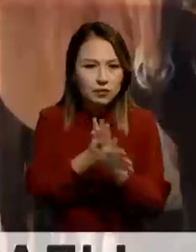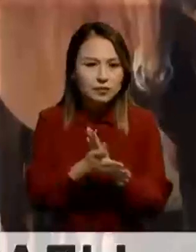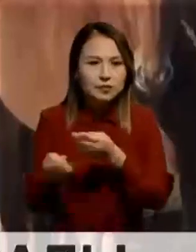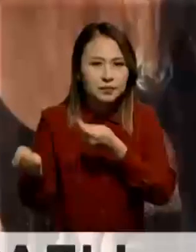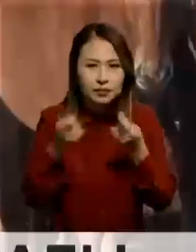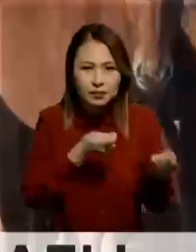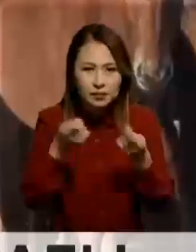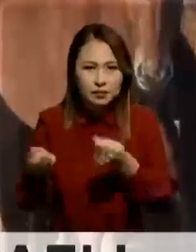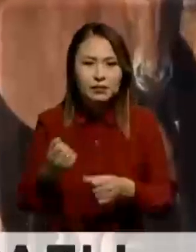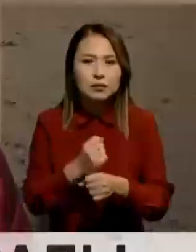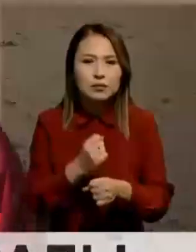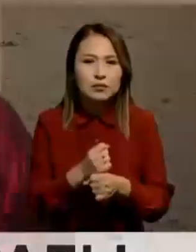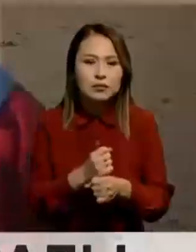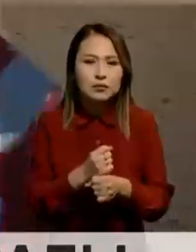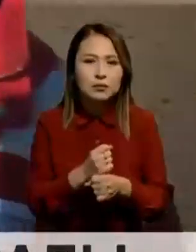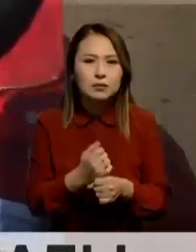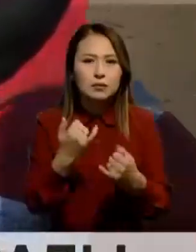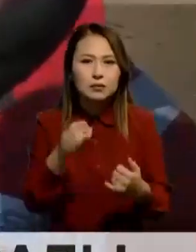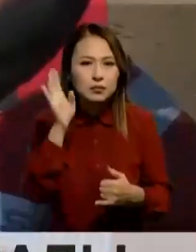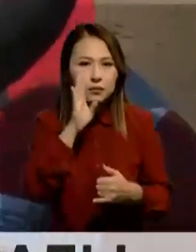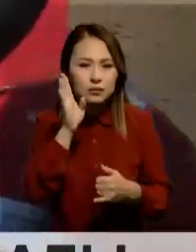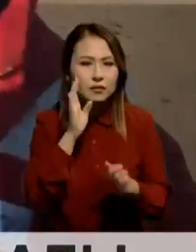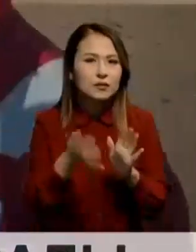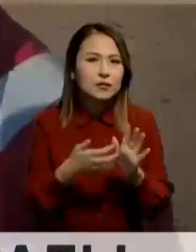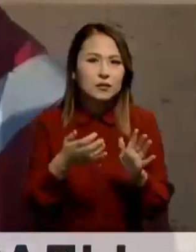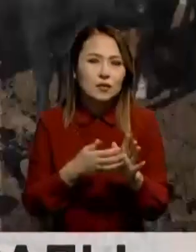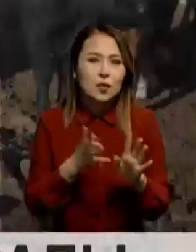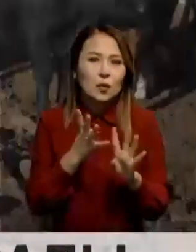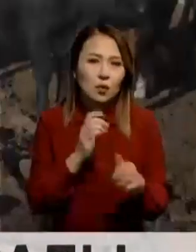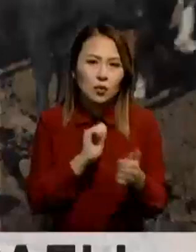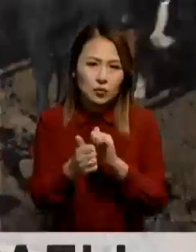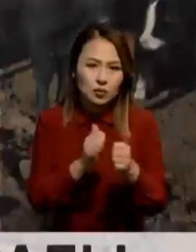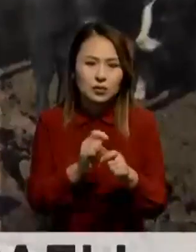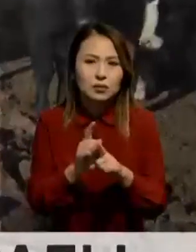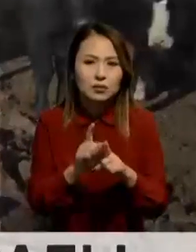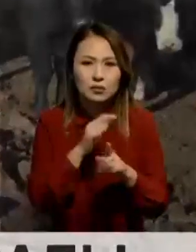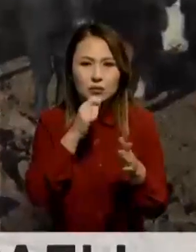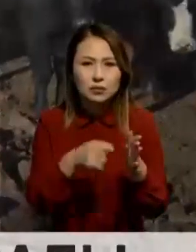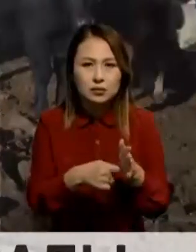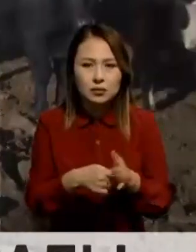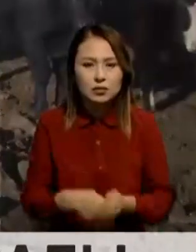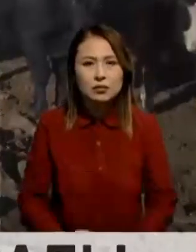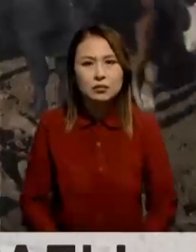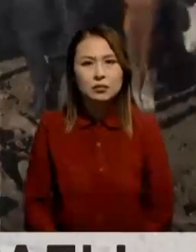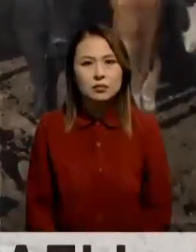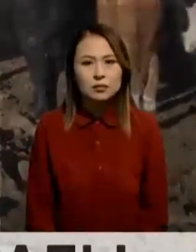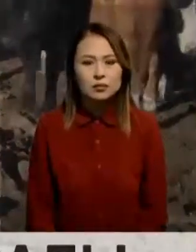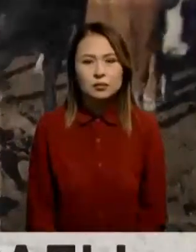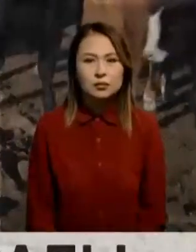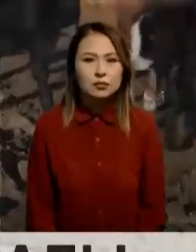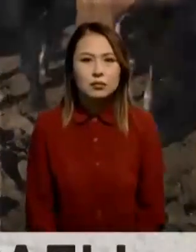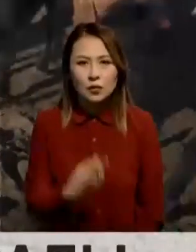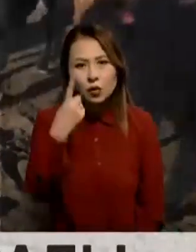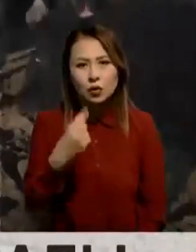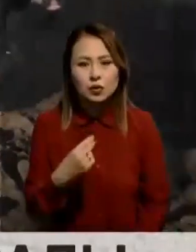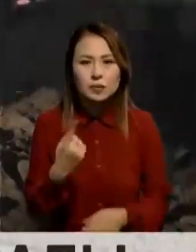мезгілде бұлдырлар қар жататын. Су жетпейді, кезек-кезек суарамыз. Алыс жерден келеді осылардың бәрі. Күніне бір рет